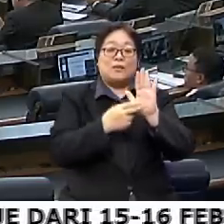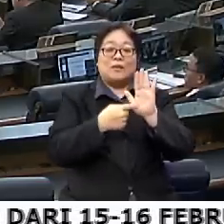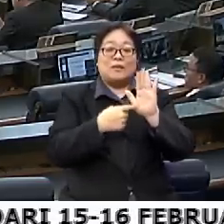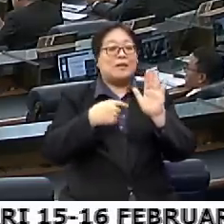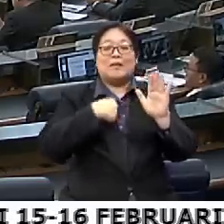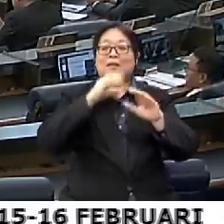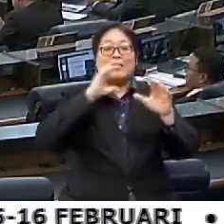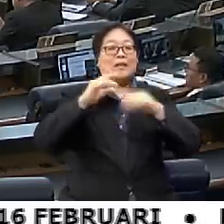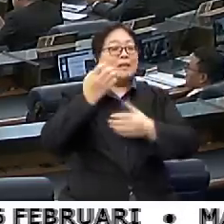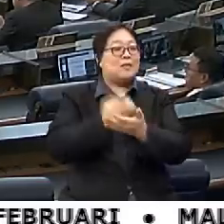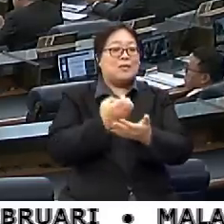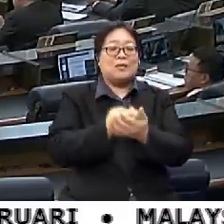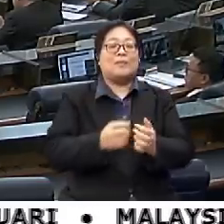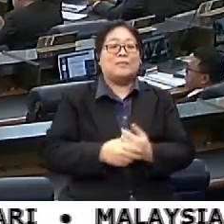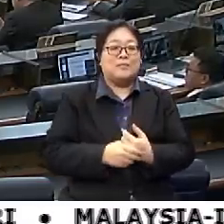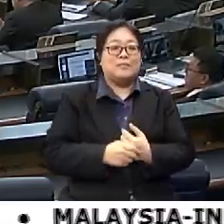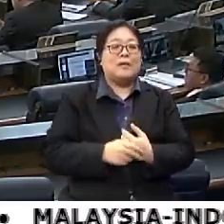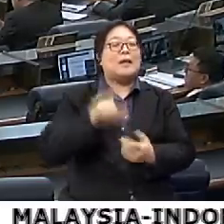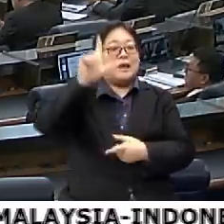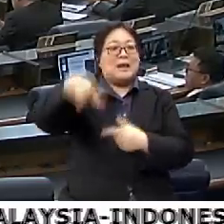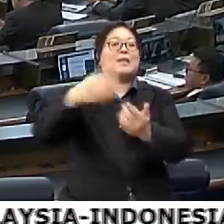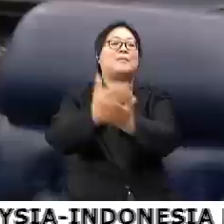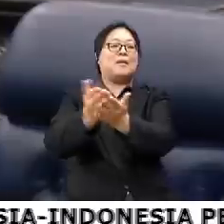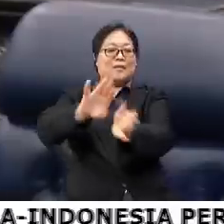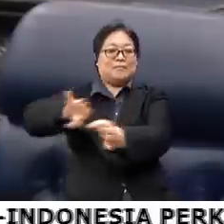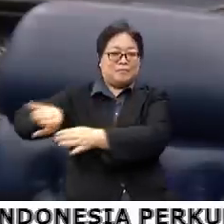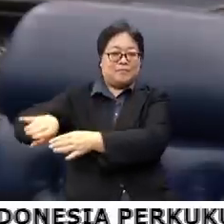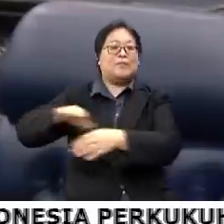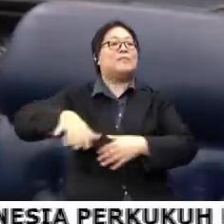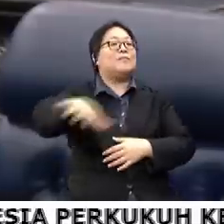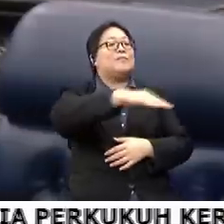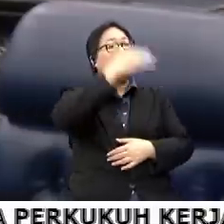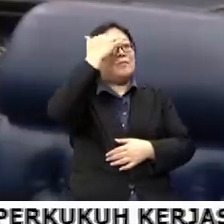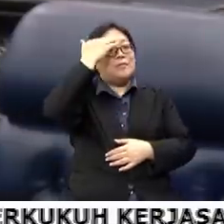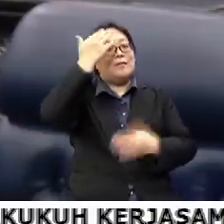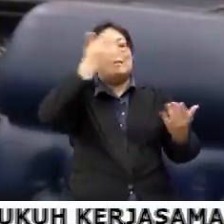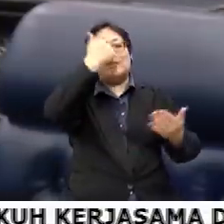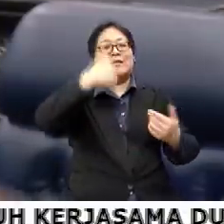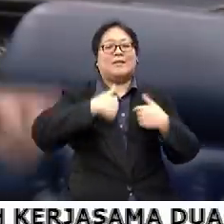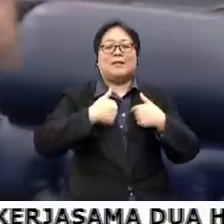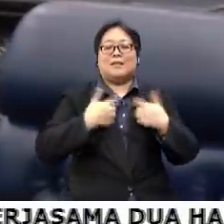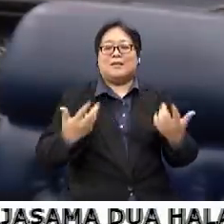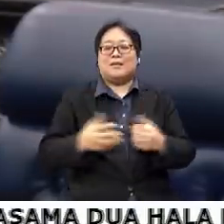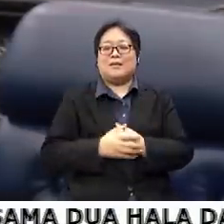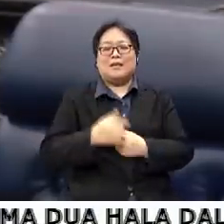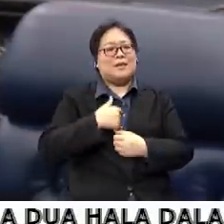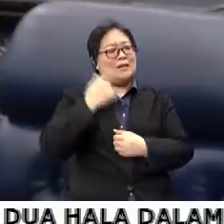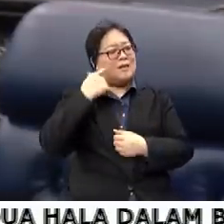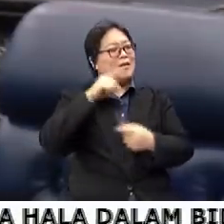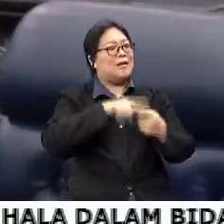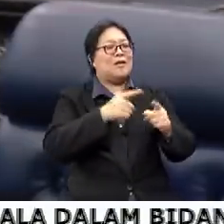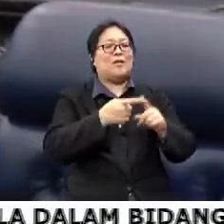tidak sentuh ekonomi. Belanjawan nanti saya akan sentuh tentang ekonomi supaya umumnya tahu. Kerana saya ini dan juga saya ingat